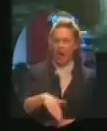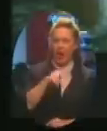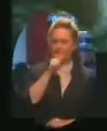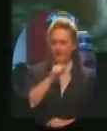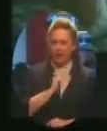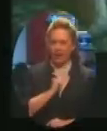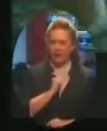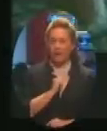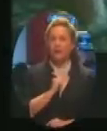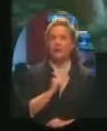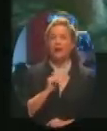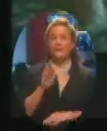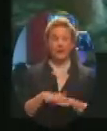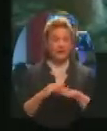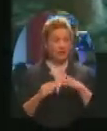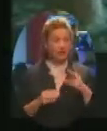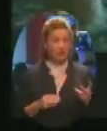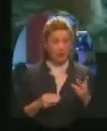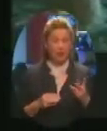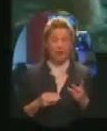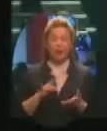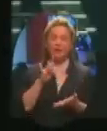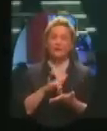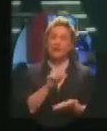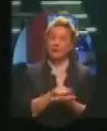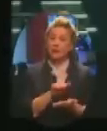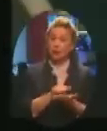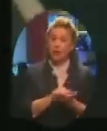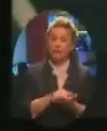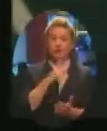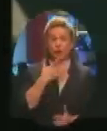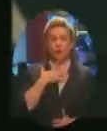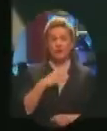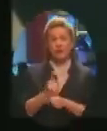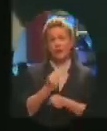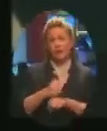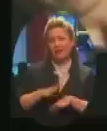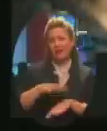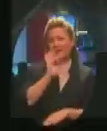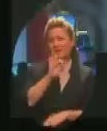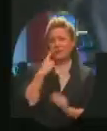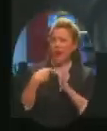כהונתו, ומהצד השני נמצאים עיתונאים המבקשים לבצע את עבודתם, לחשוף את